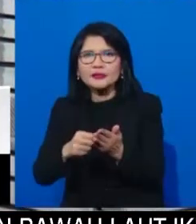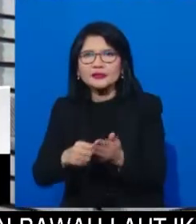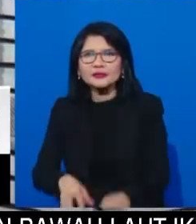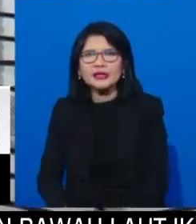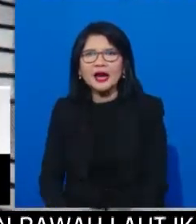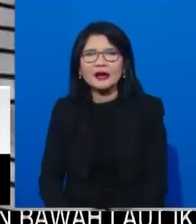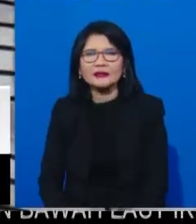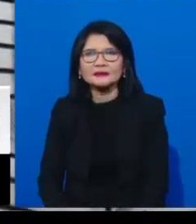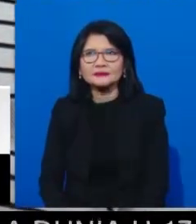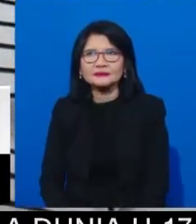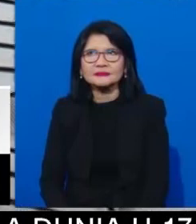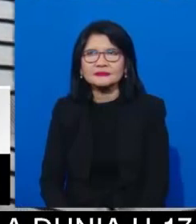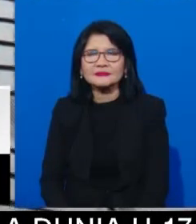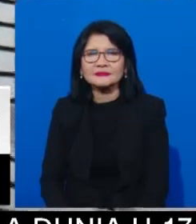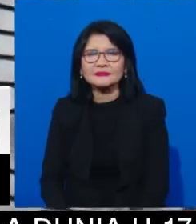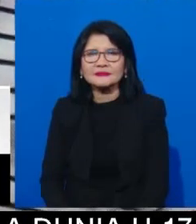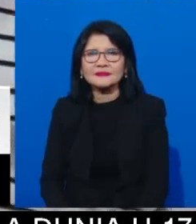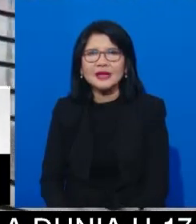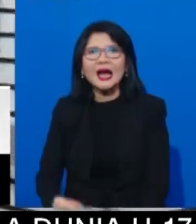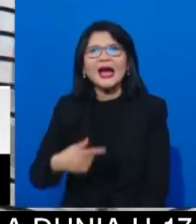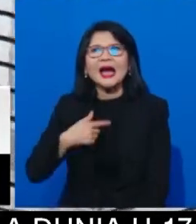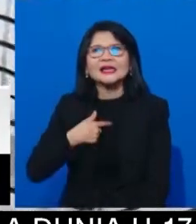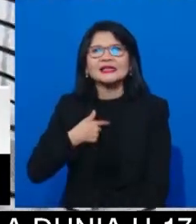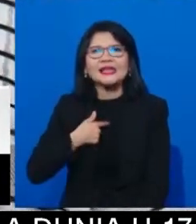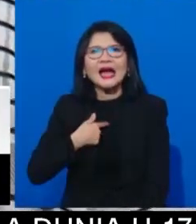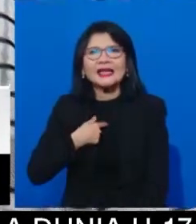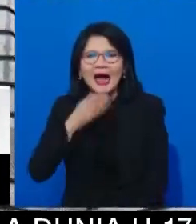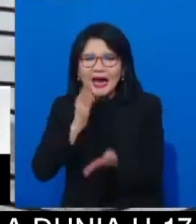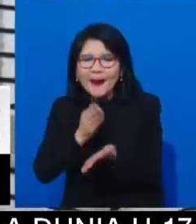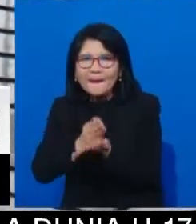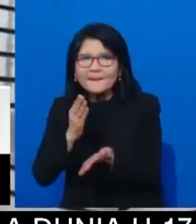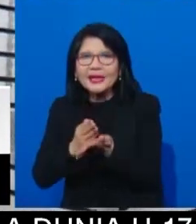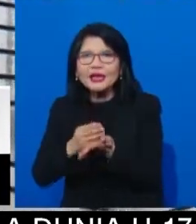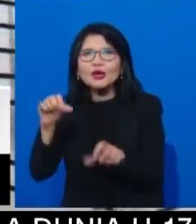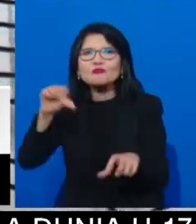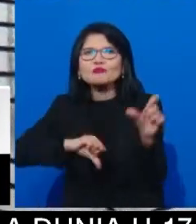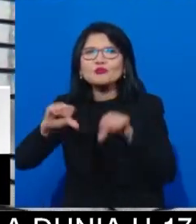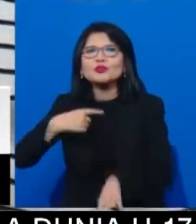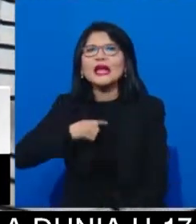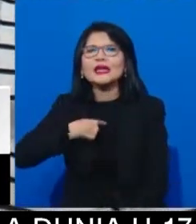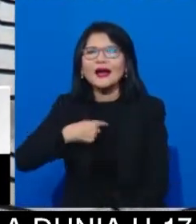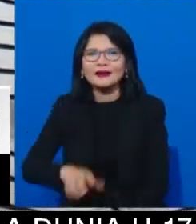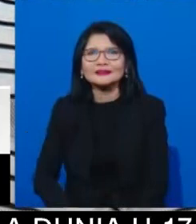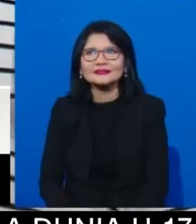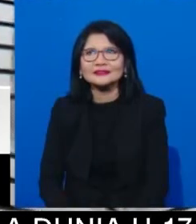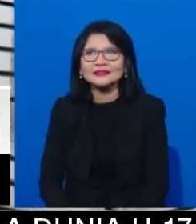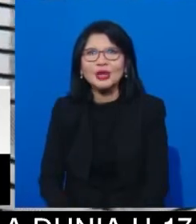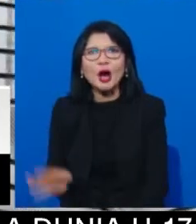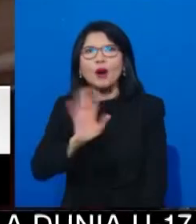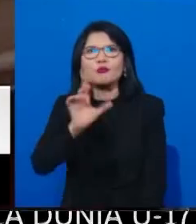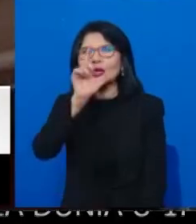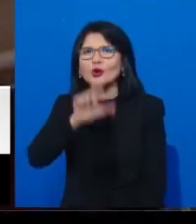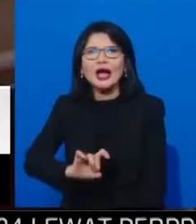aja resepnya. Iya gitu. Ya saya yang ininya, ngeracik ininya. Iya, jadi nggak sama orang